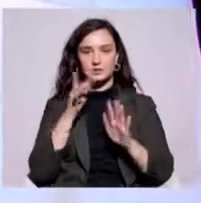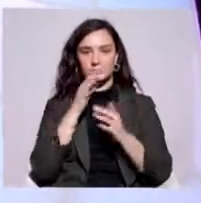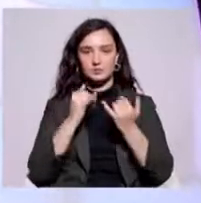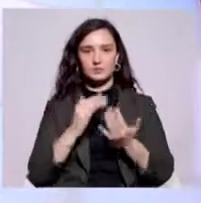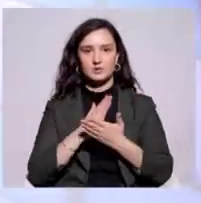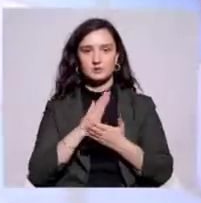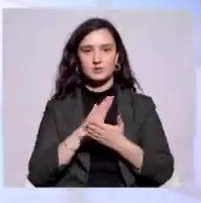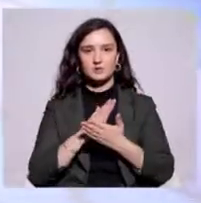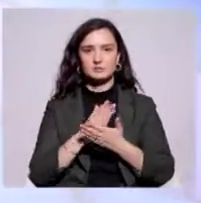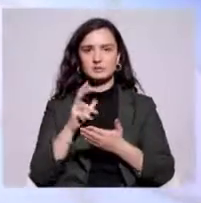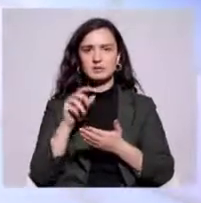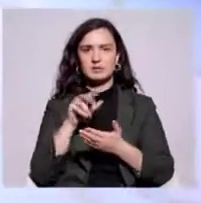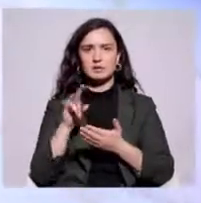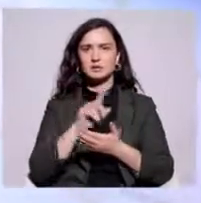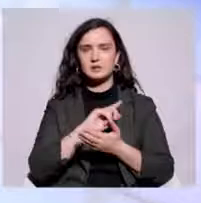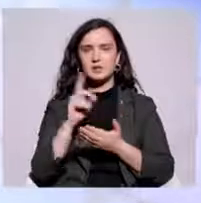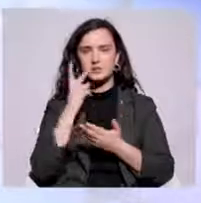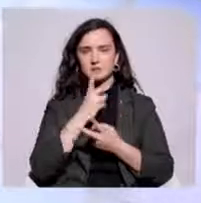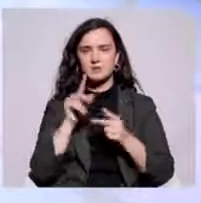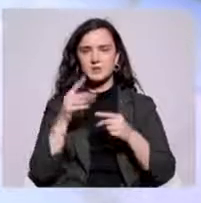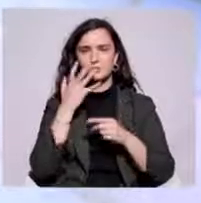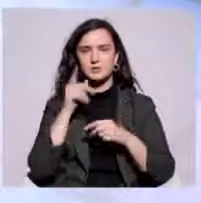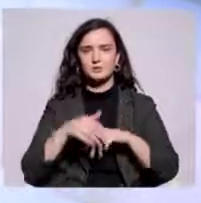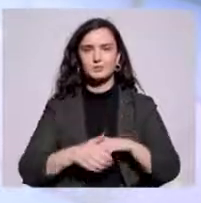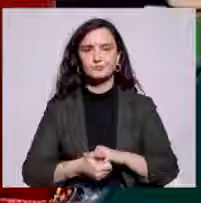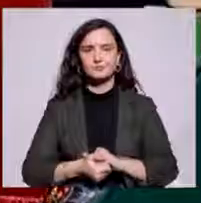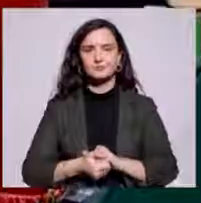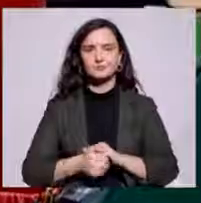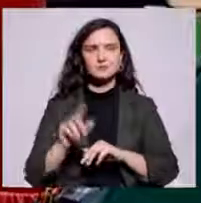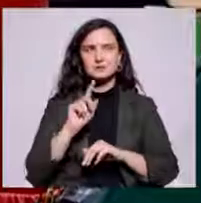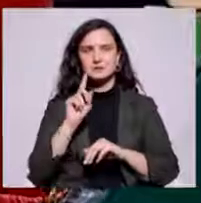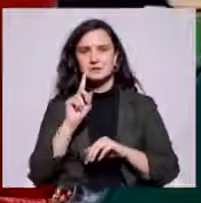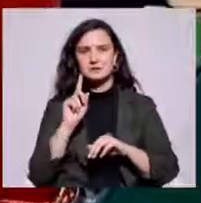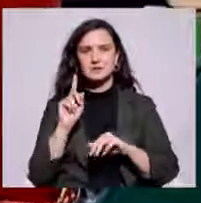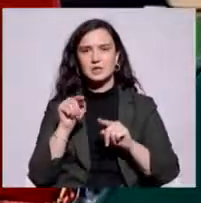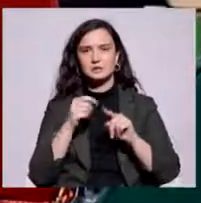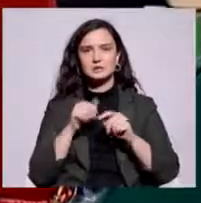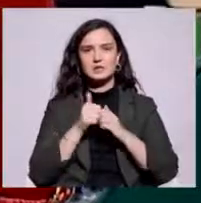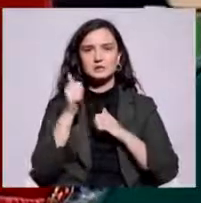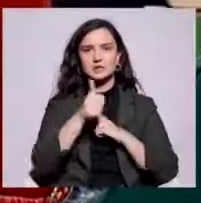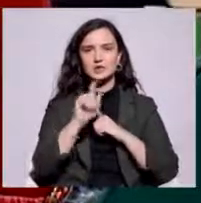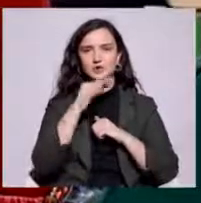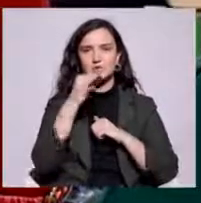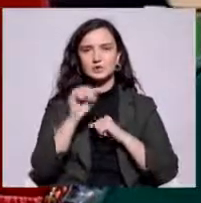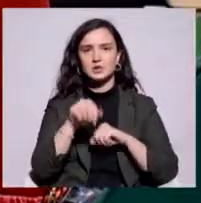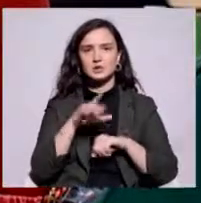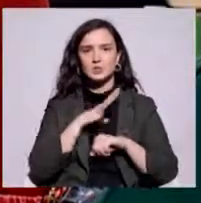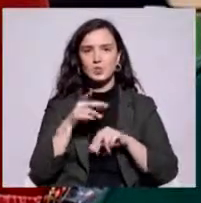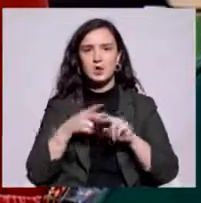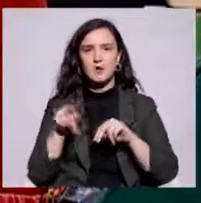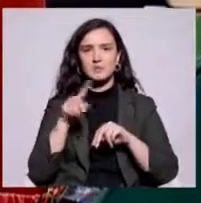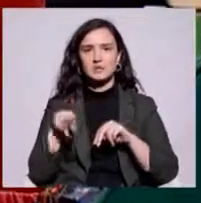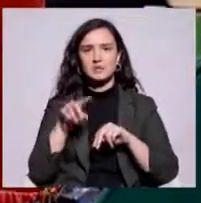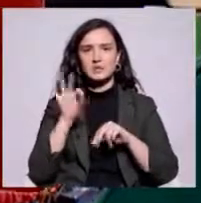დროა. So Helen, what do you see in this picture? What kind of predictions can you make about the coming